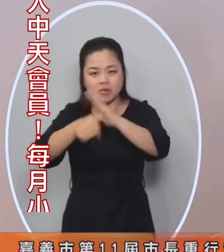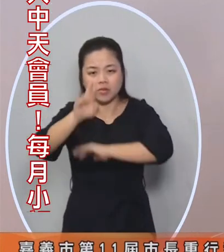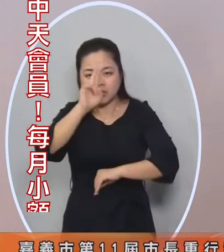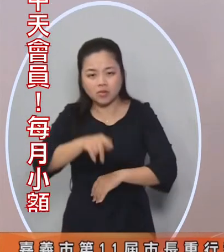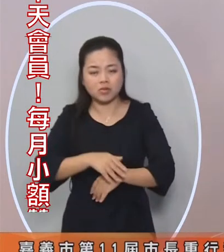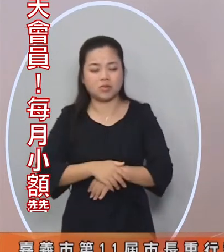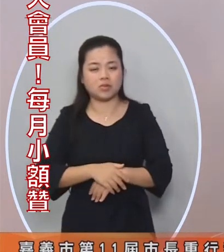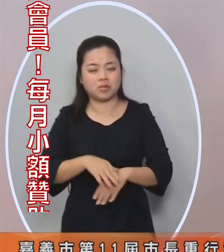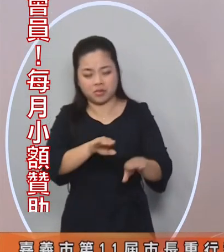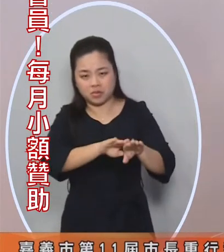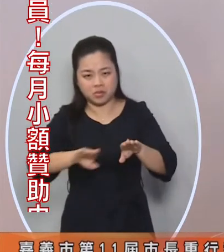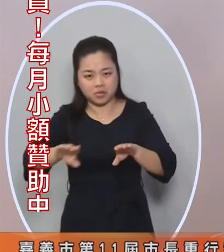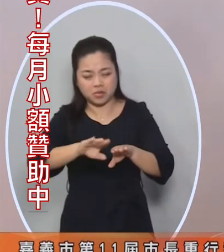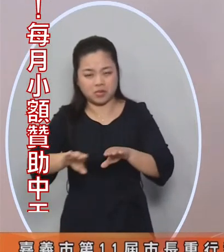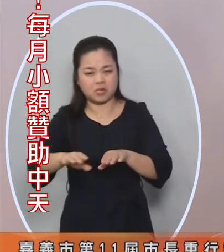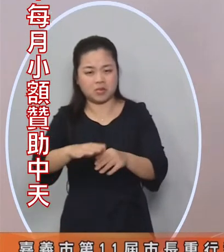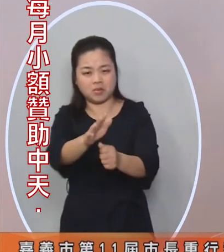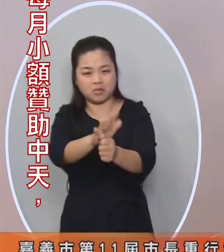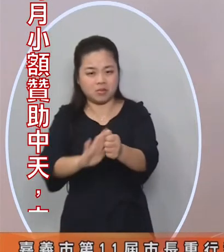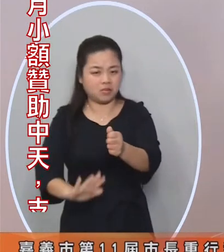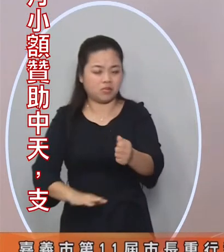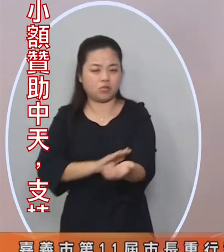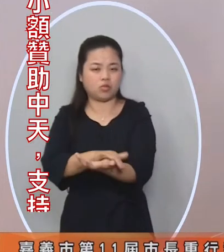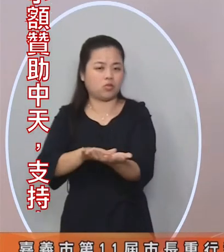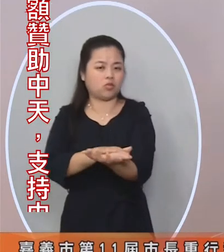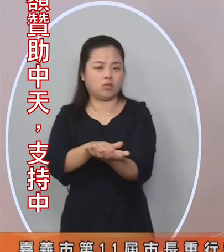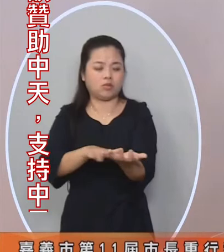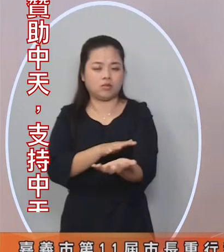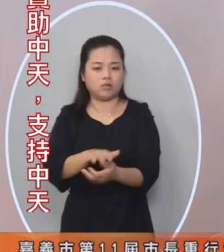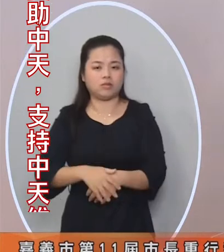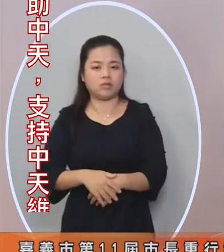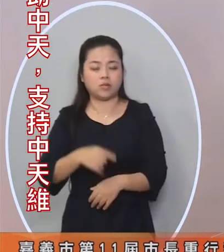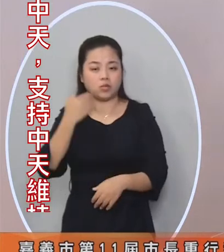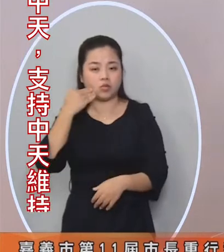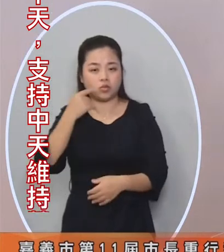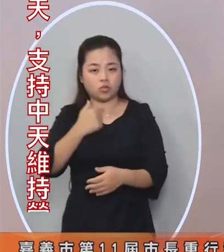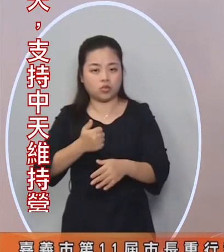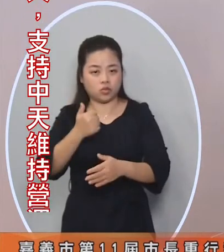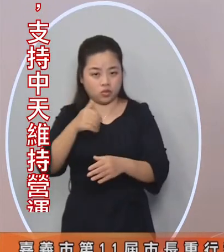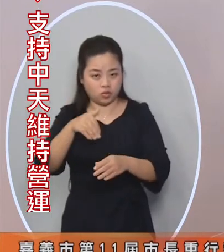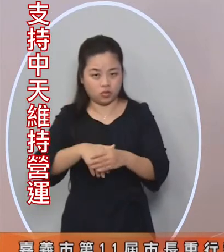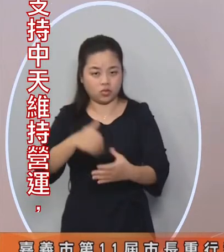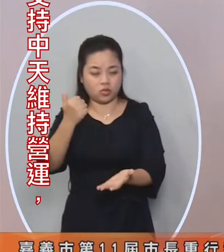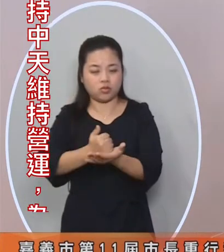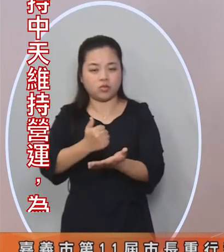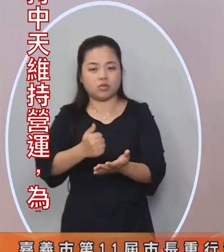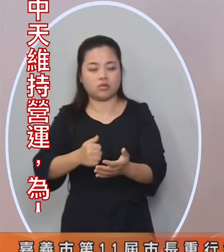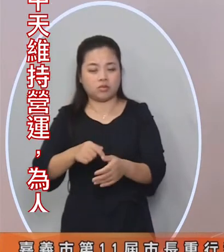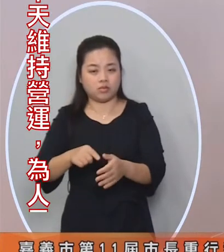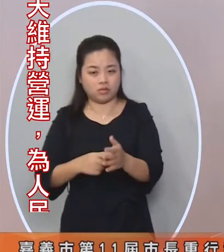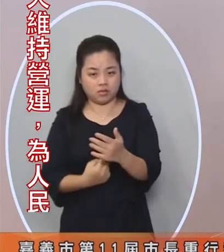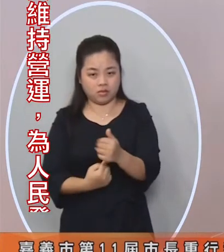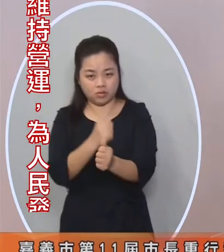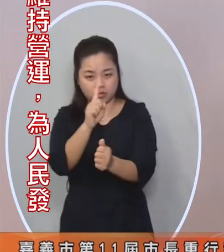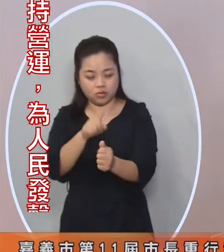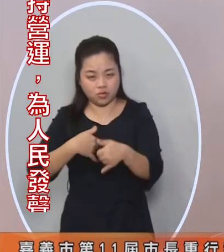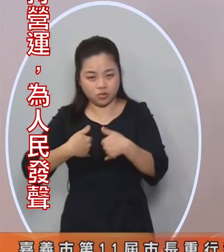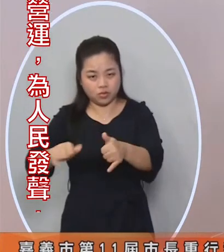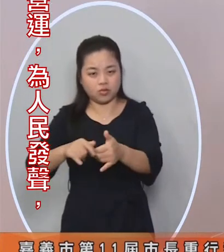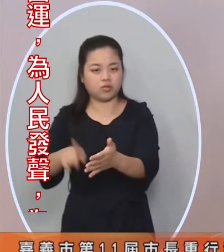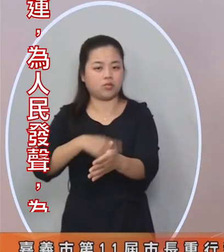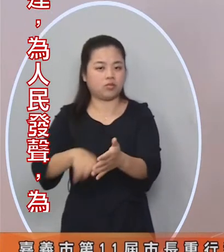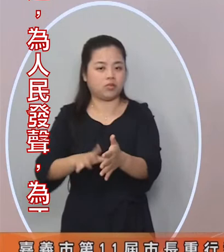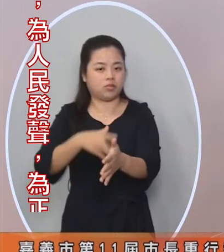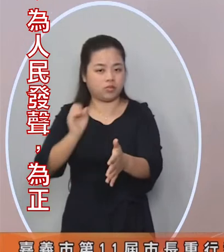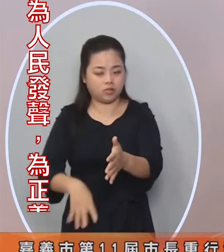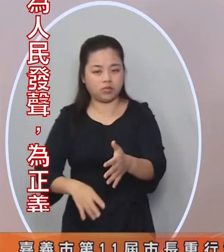小车辆停车挡住店家出入口等乱象。凯生当选后将取消单行道，并把限制